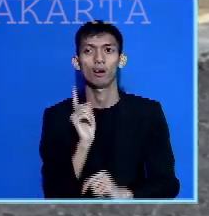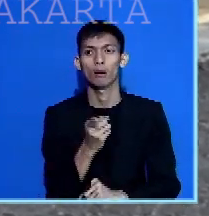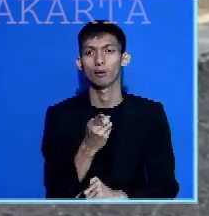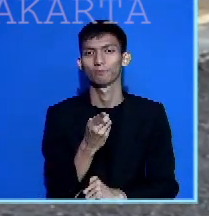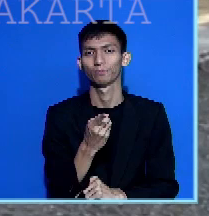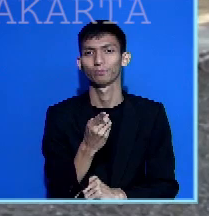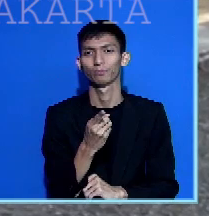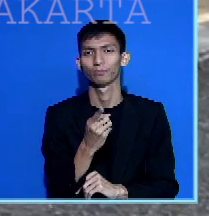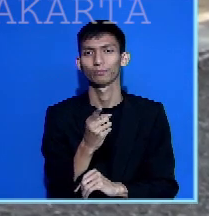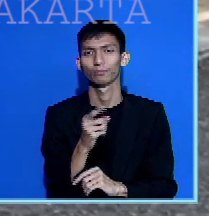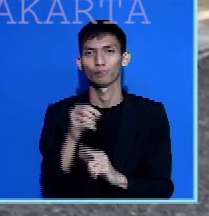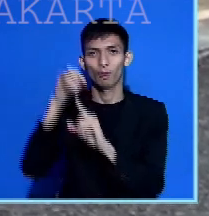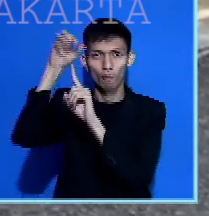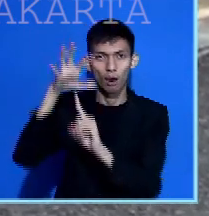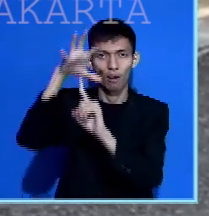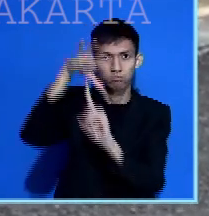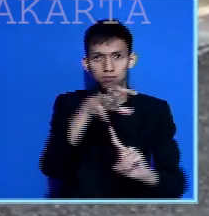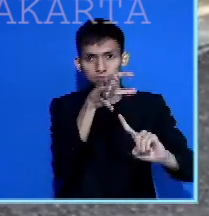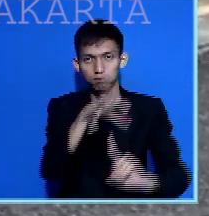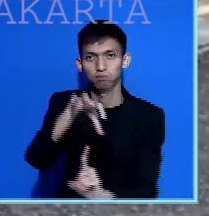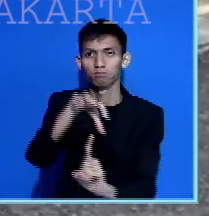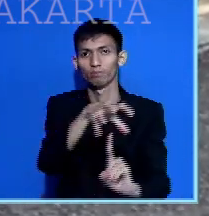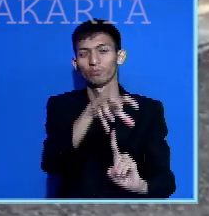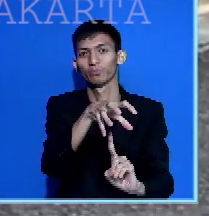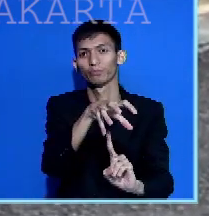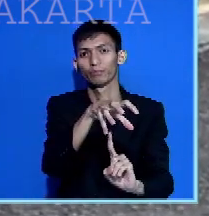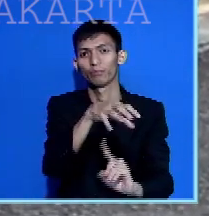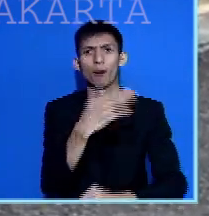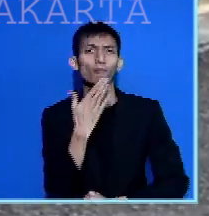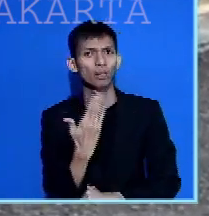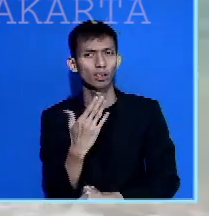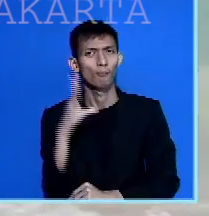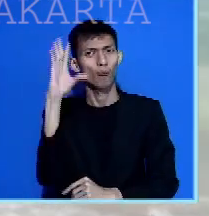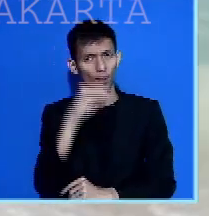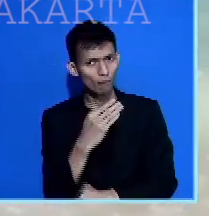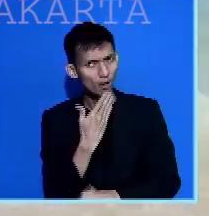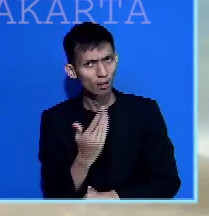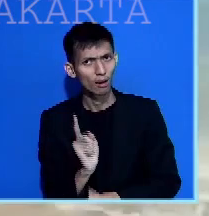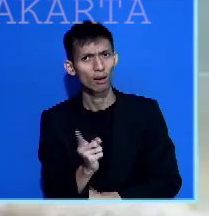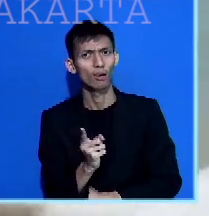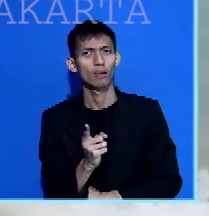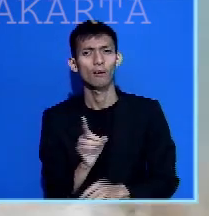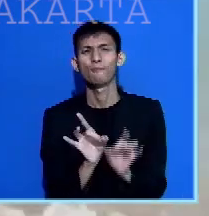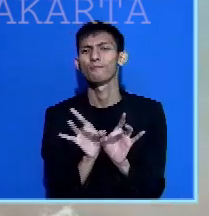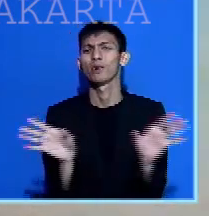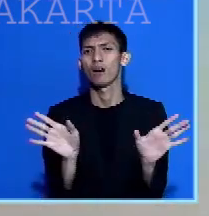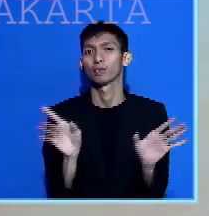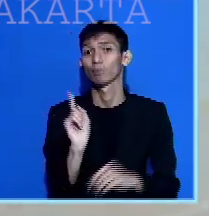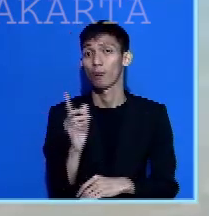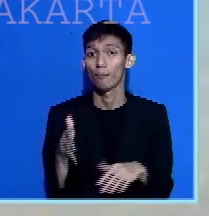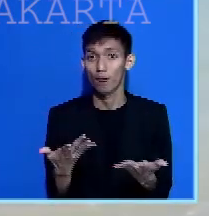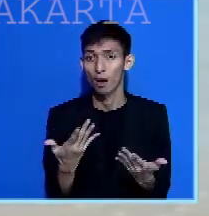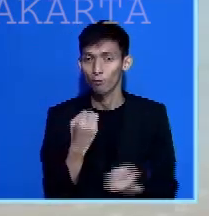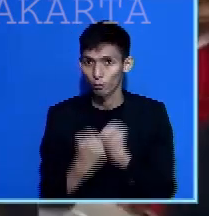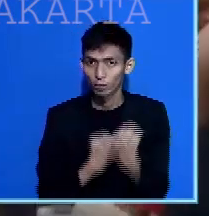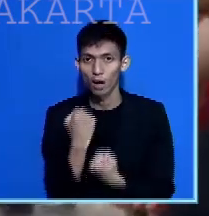Obelik, itu sangat terpengaruh dan kunjungannya di hari-hari biasa kunjungannya meningkat. Meski demikian, pemerintah tetap melakukan berbagai upaya